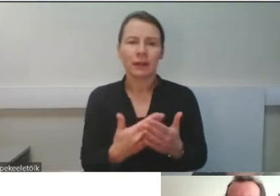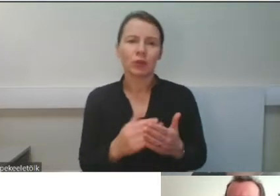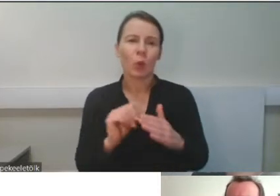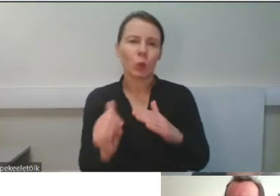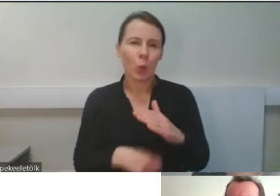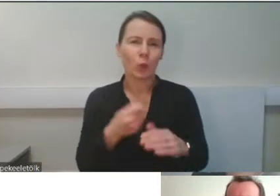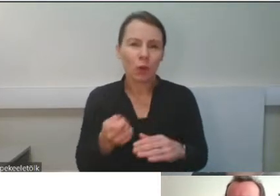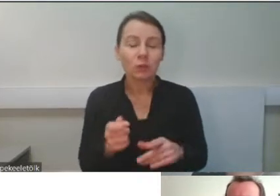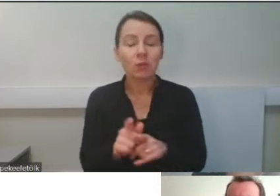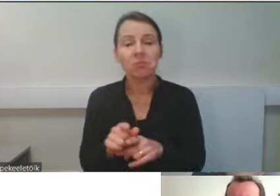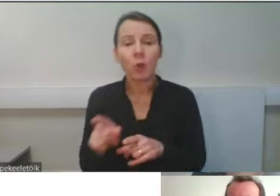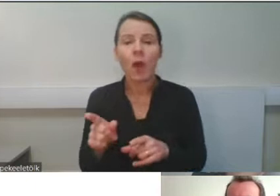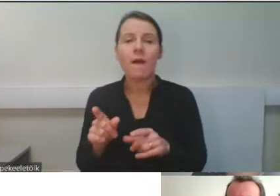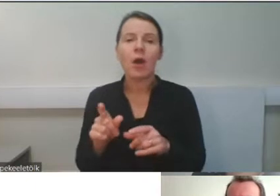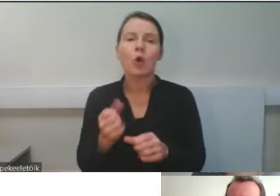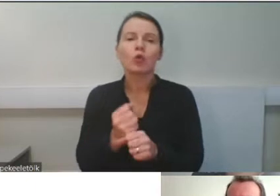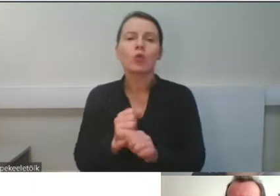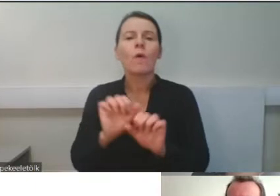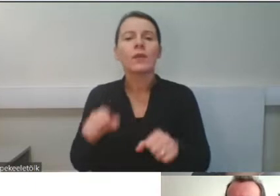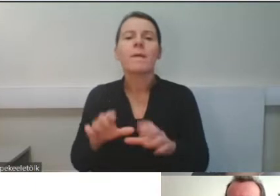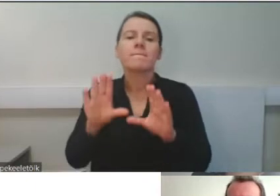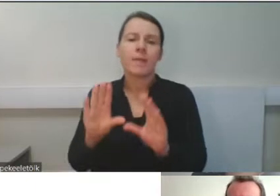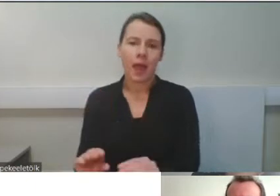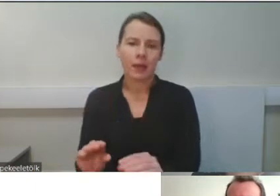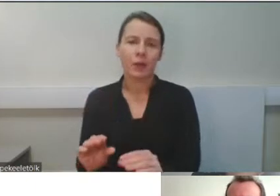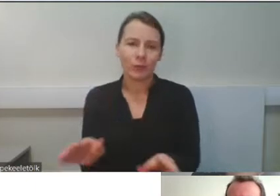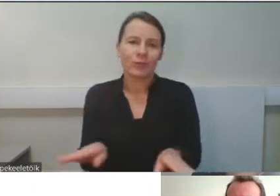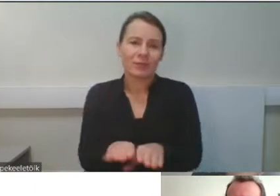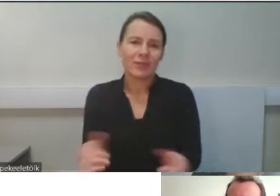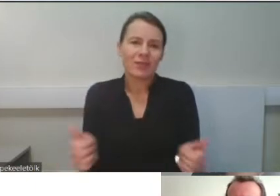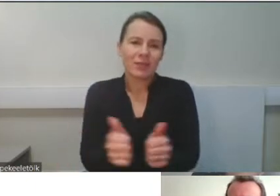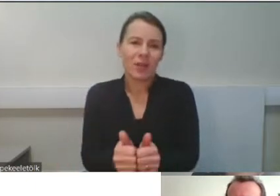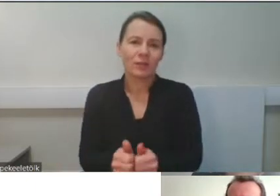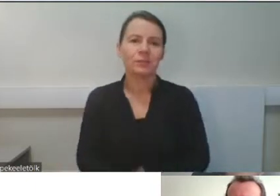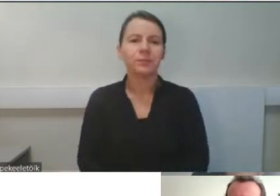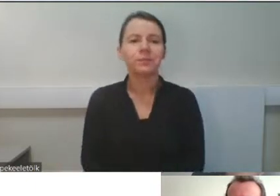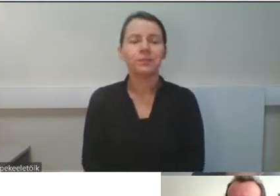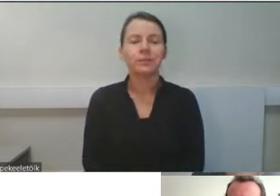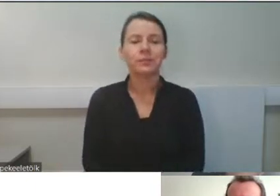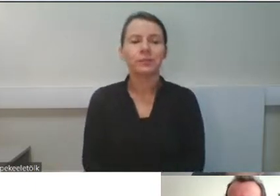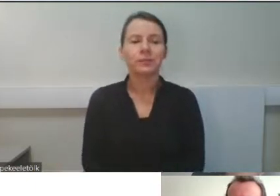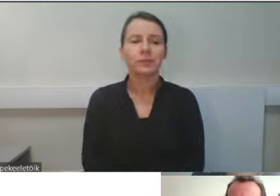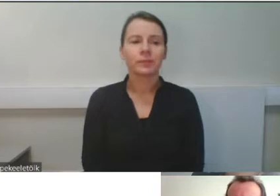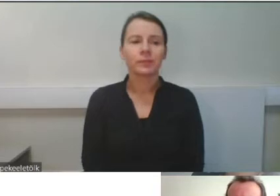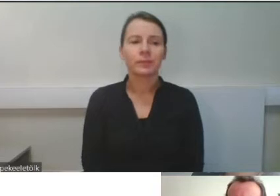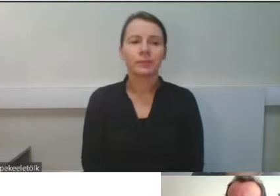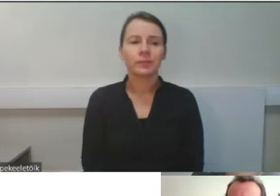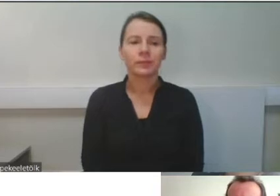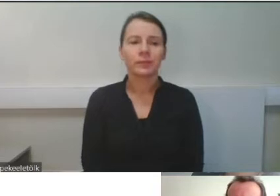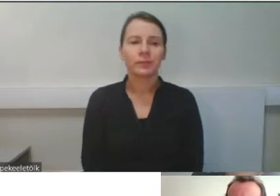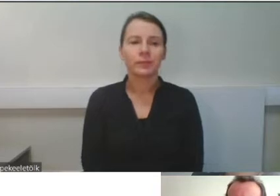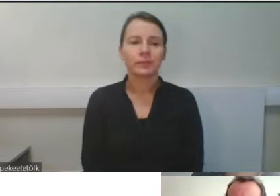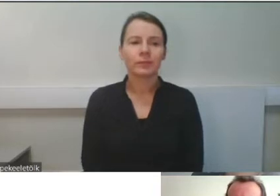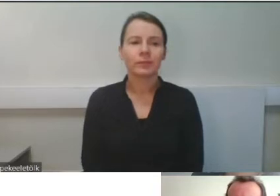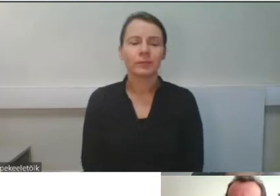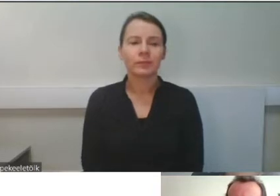Et kahjuks siis tema selline ei pruugi kattuda sellega, mis on temale antud siis selline meditsiiniline võib-olla tervisehinnang.